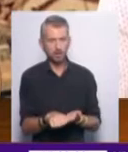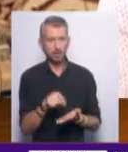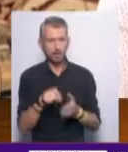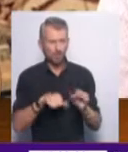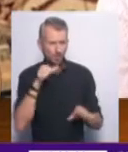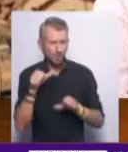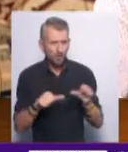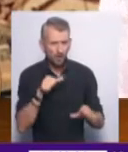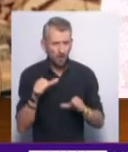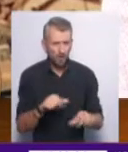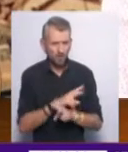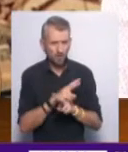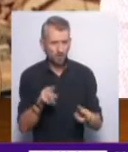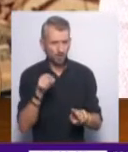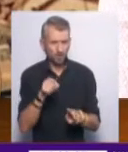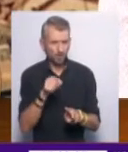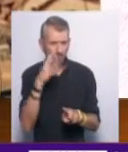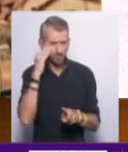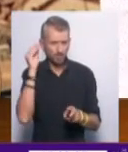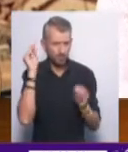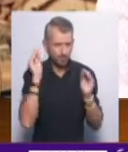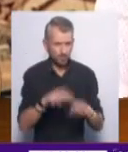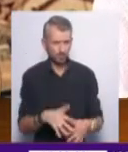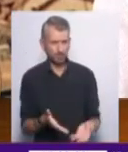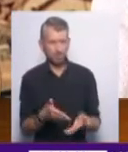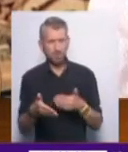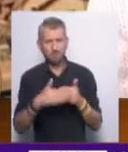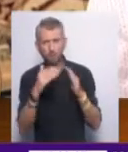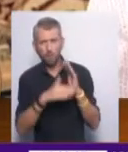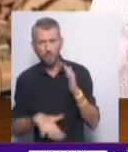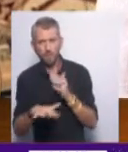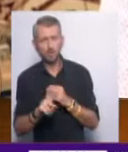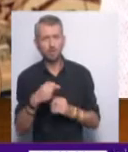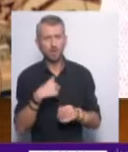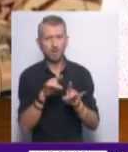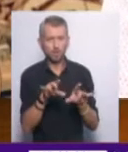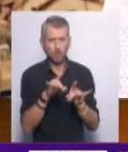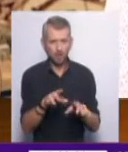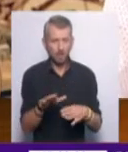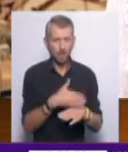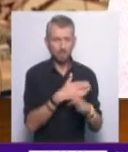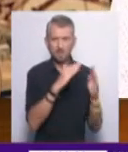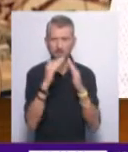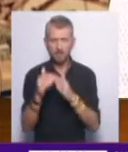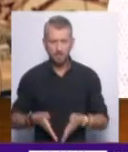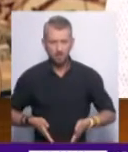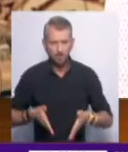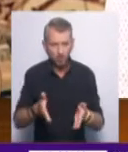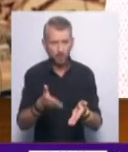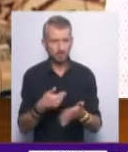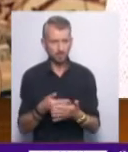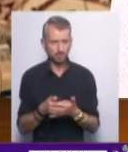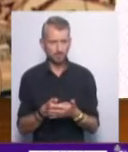туди, в ці ями, особливо прибудинкової території, і те, про що я говорила, це міжквартальні проїзди, в'їзд. От